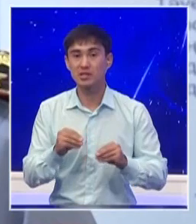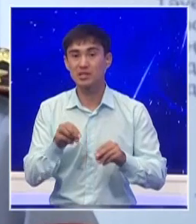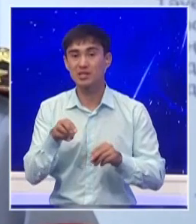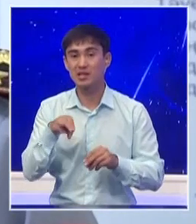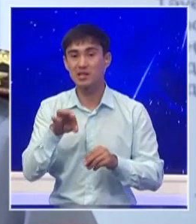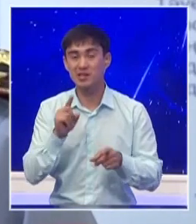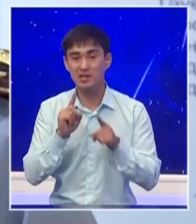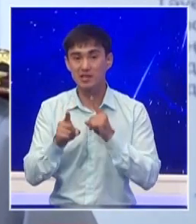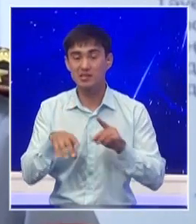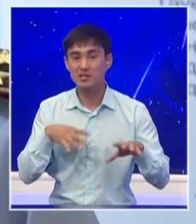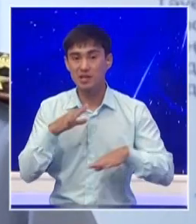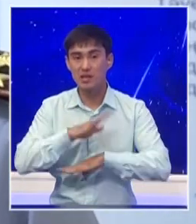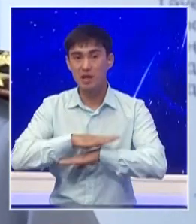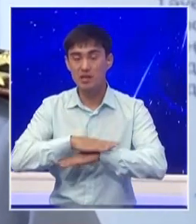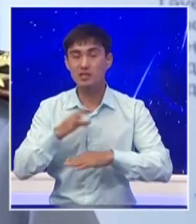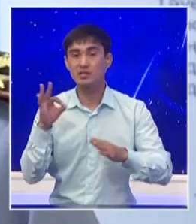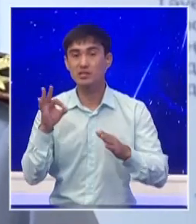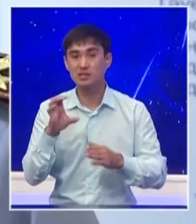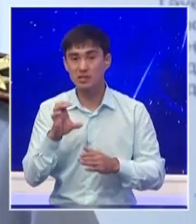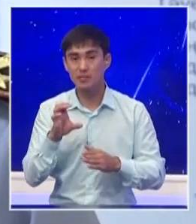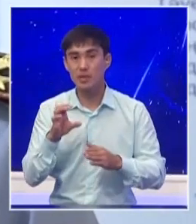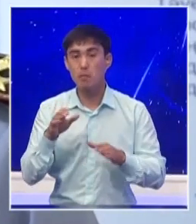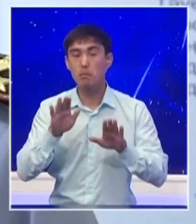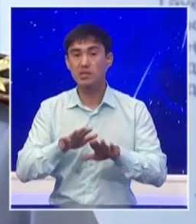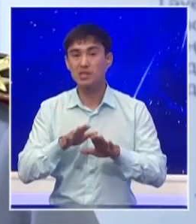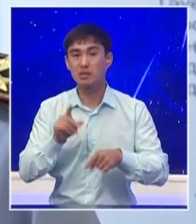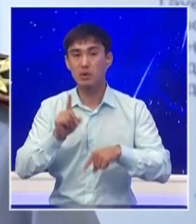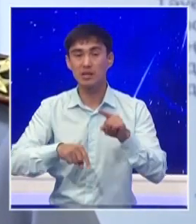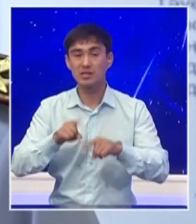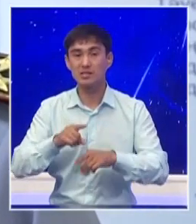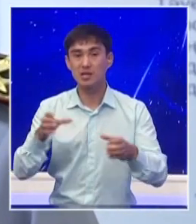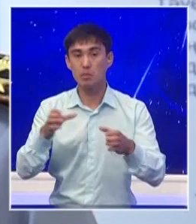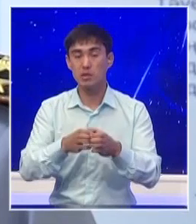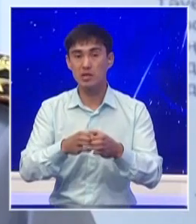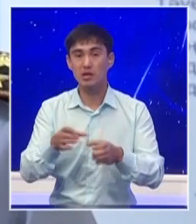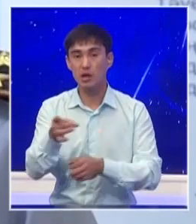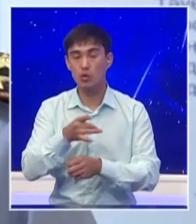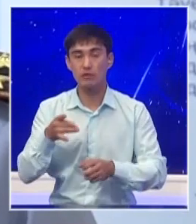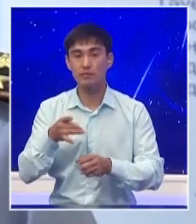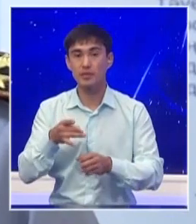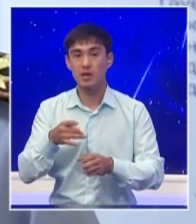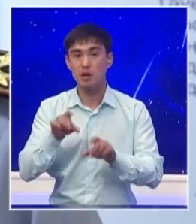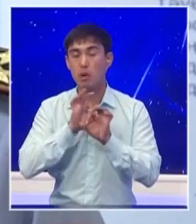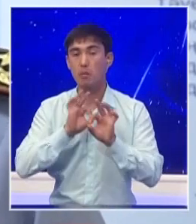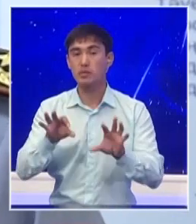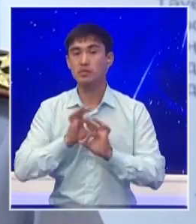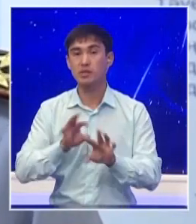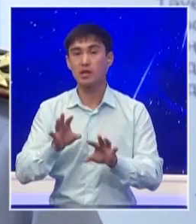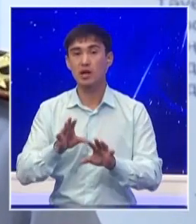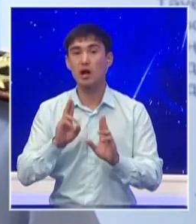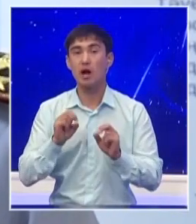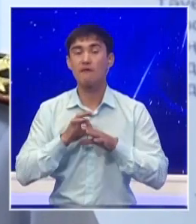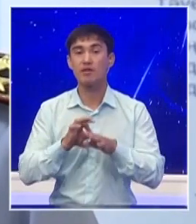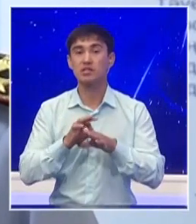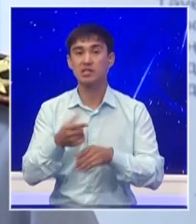тренинги, занятия с председателями родительских комитетов районов. Им объясняли, как